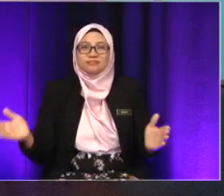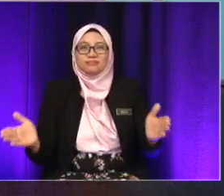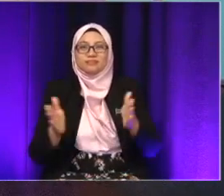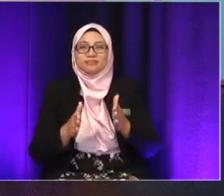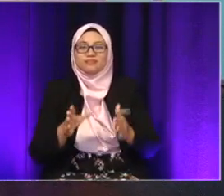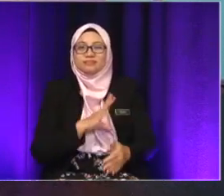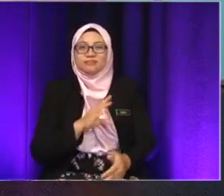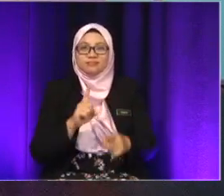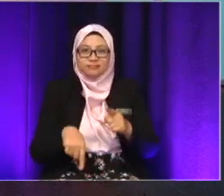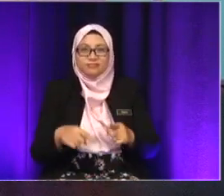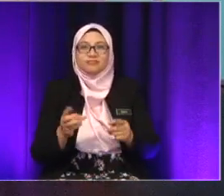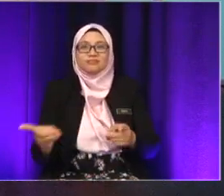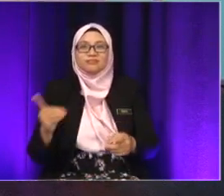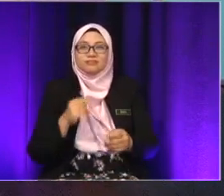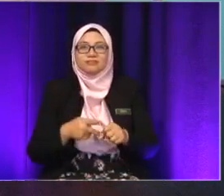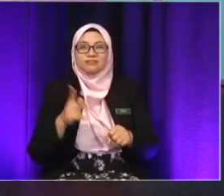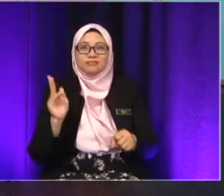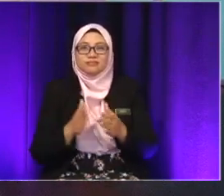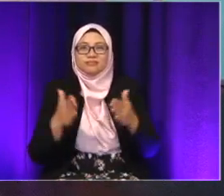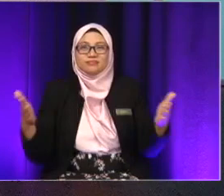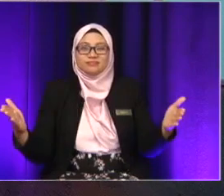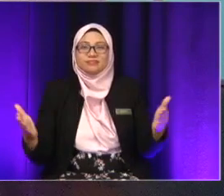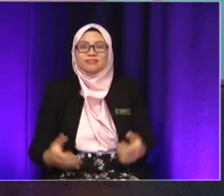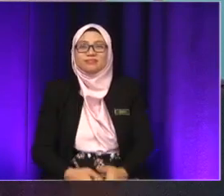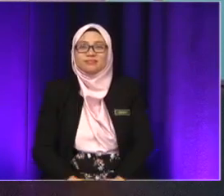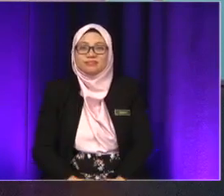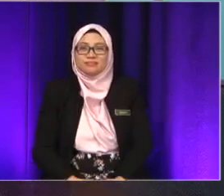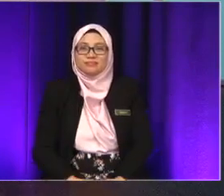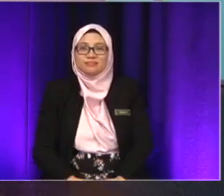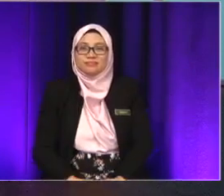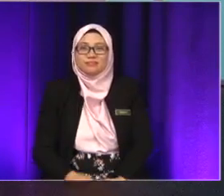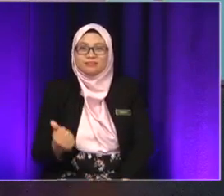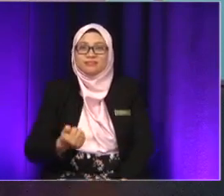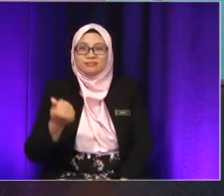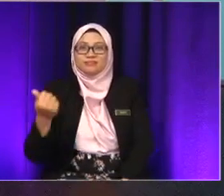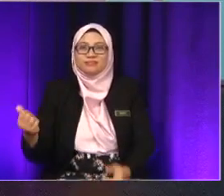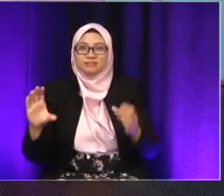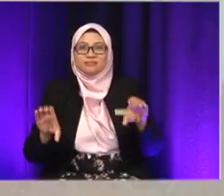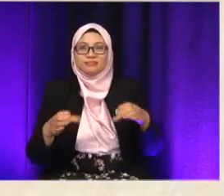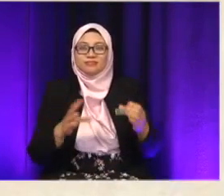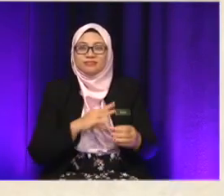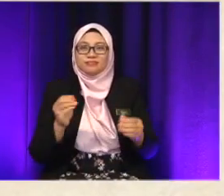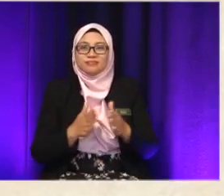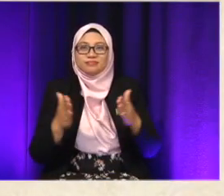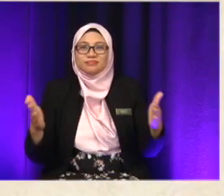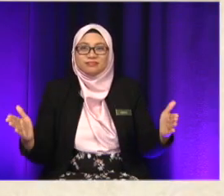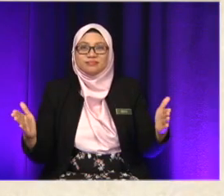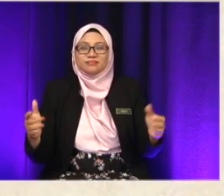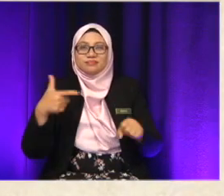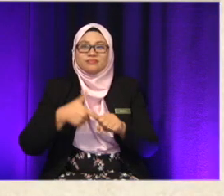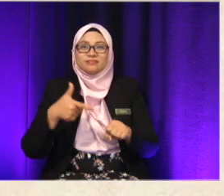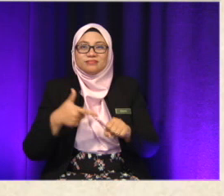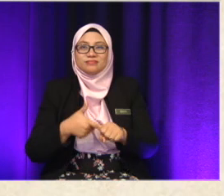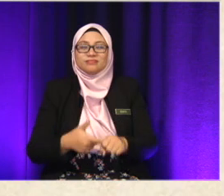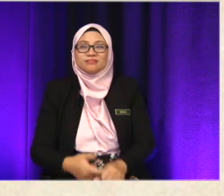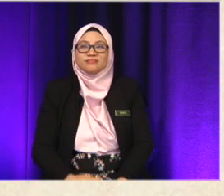adalah besar sistem Pascal. Okey. Kemudian ada satu lagi. Peralatan membuat dan membesarkan lubang terowong, okey.